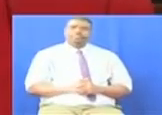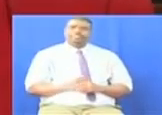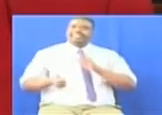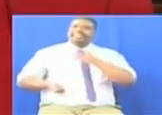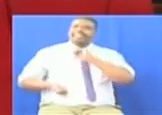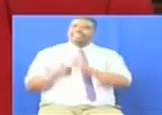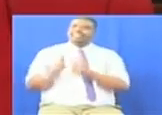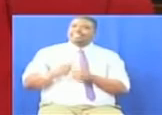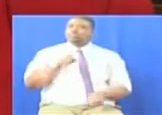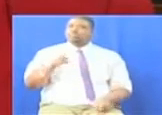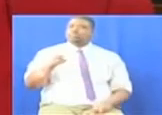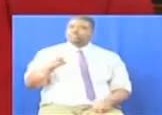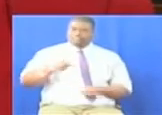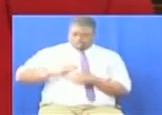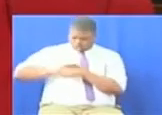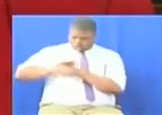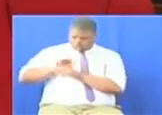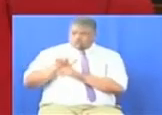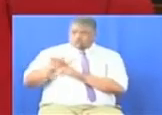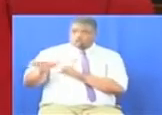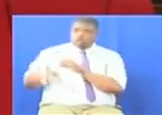tatizo hili la corona